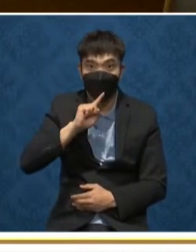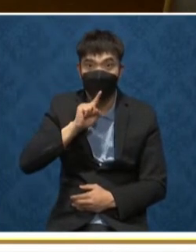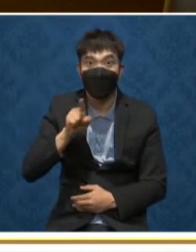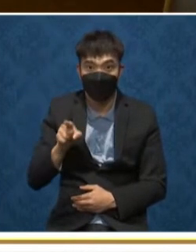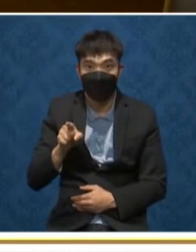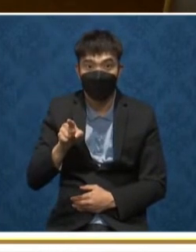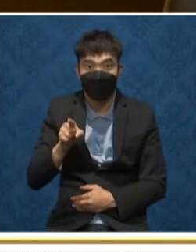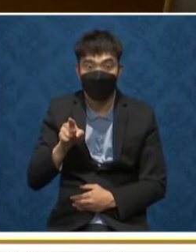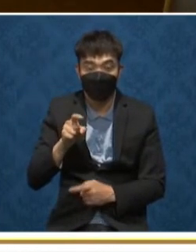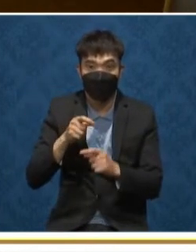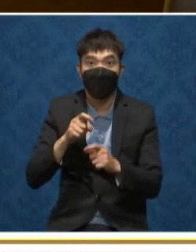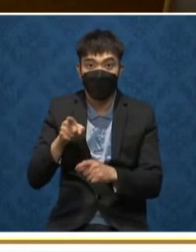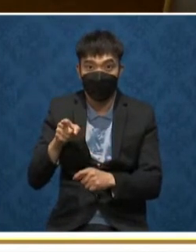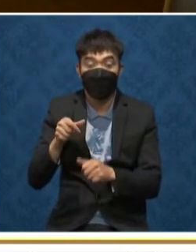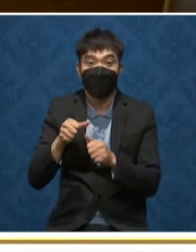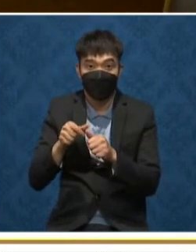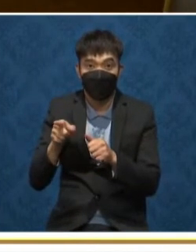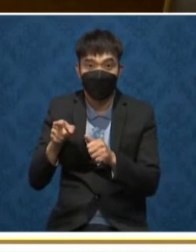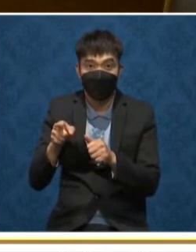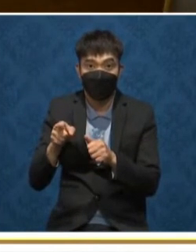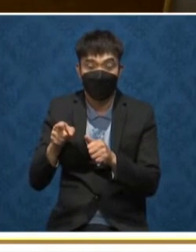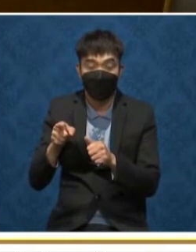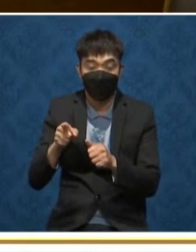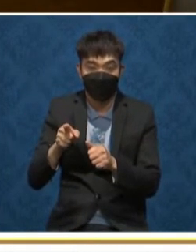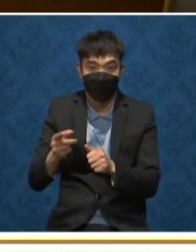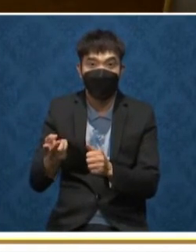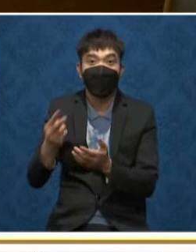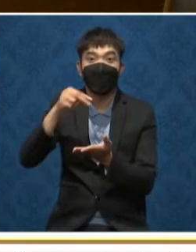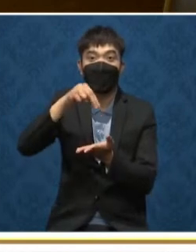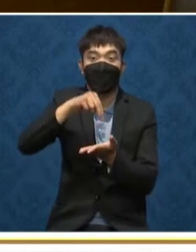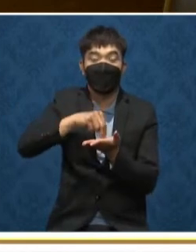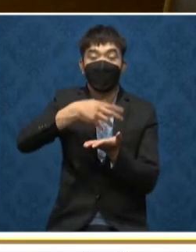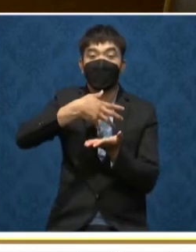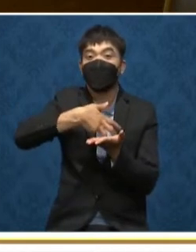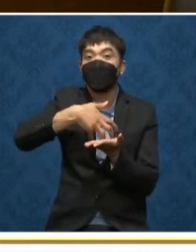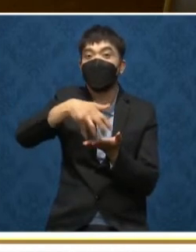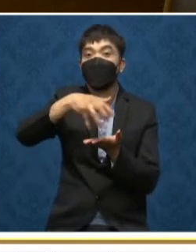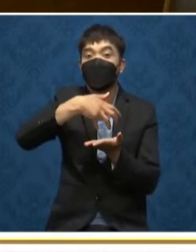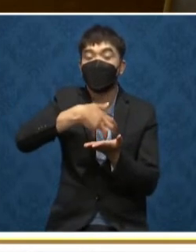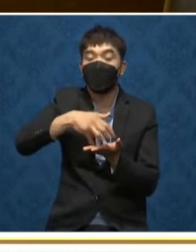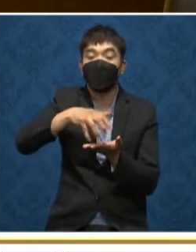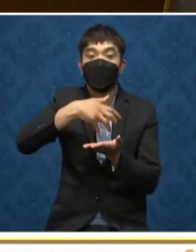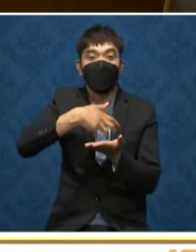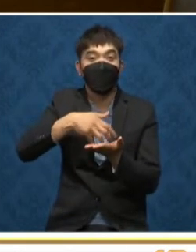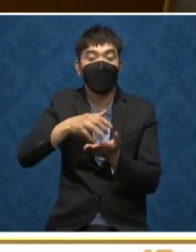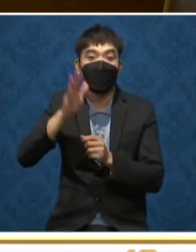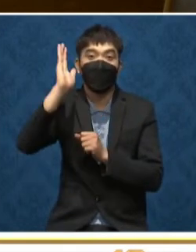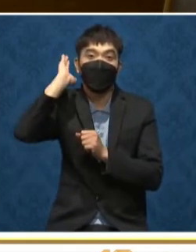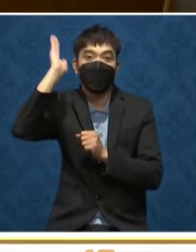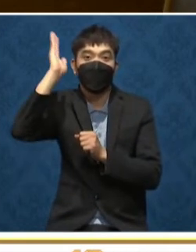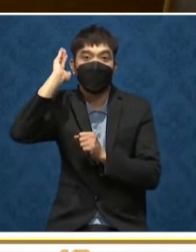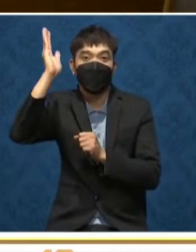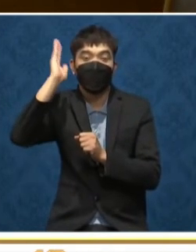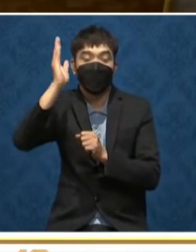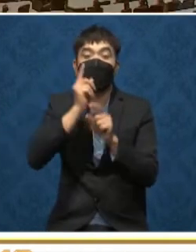แล้วผมก็อยากจะขอให้ท่านใดแสดงวิสัยทัศน์ตามข้อบังคับ